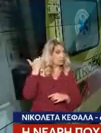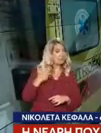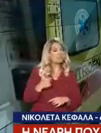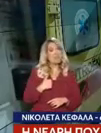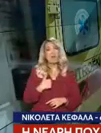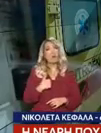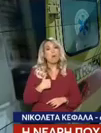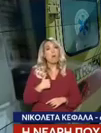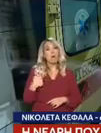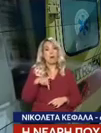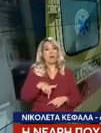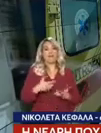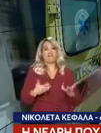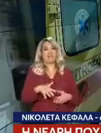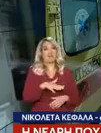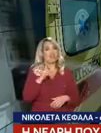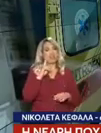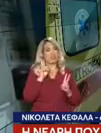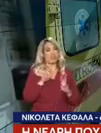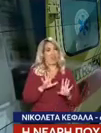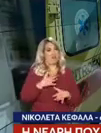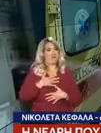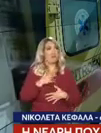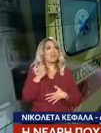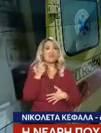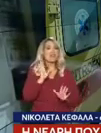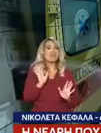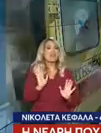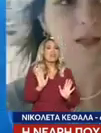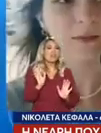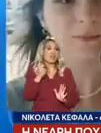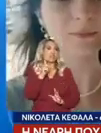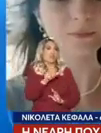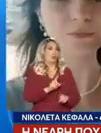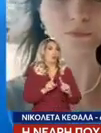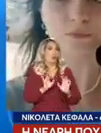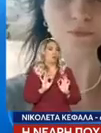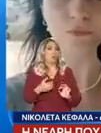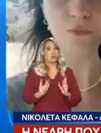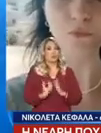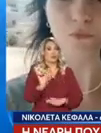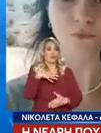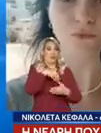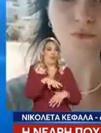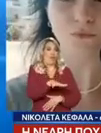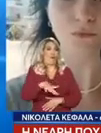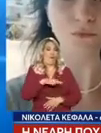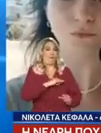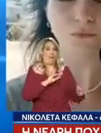στην περιοχή, οπότε γνωρίζω λίγα πράγματα. Μάλιστα. Όπως καταλαβαίνετε. Αυτό που ακούμε ότι ο άνθρωπος